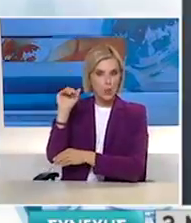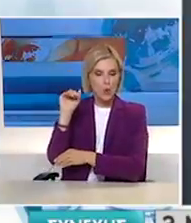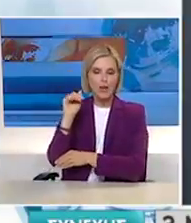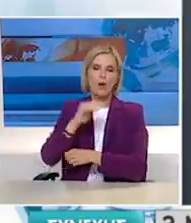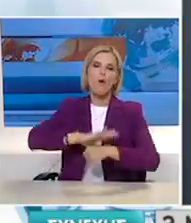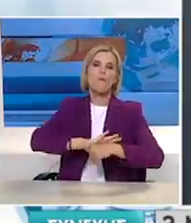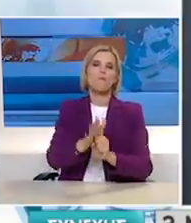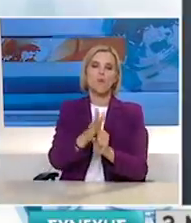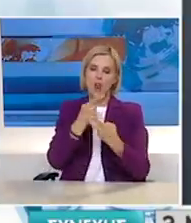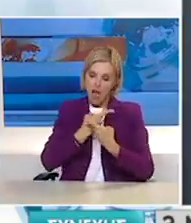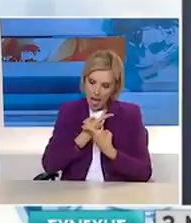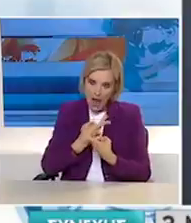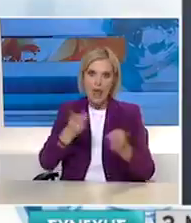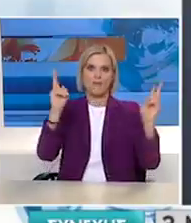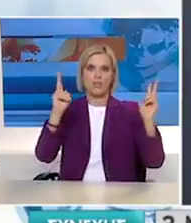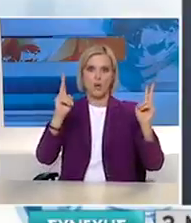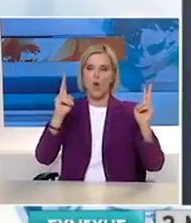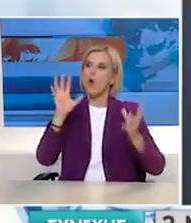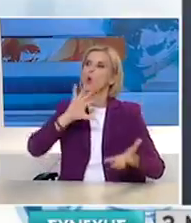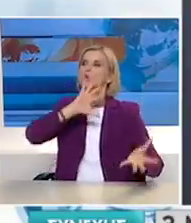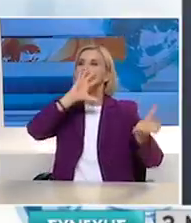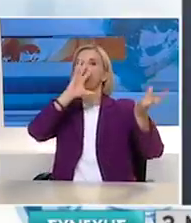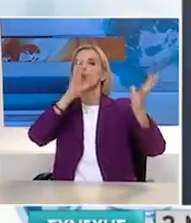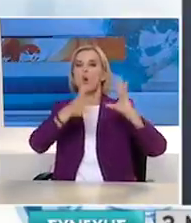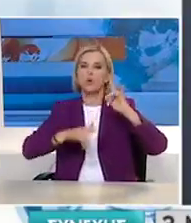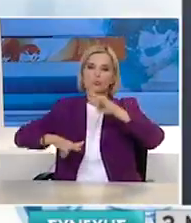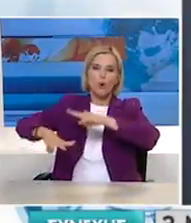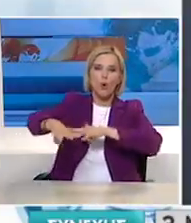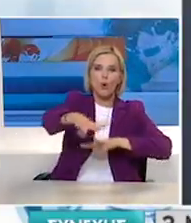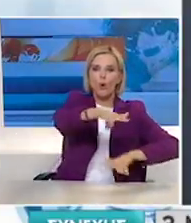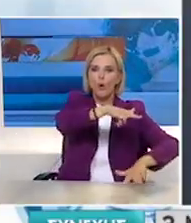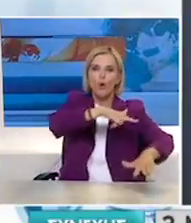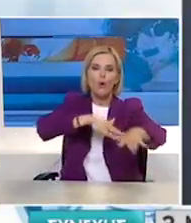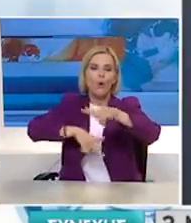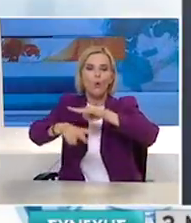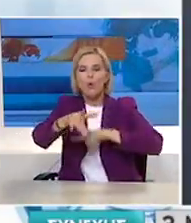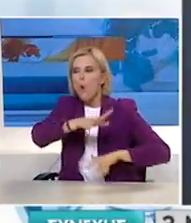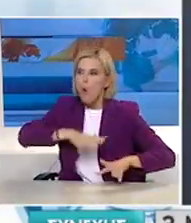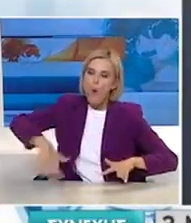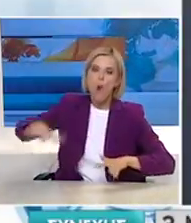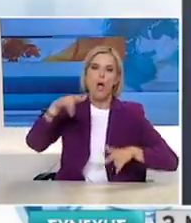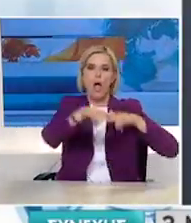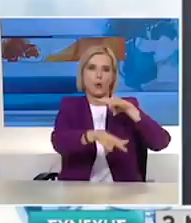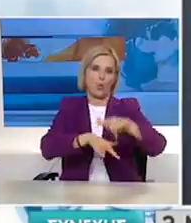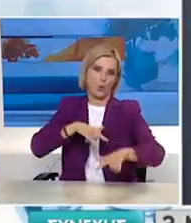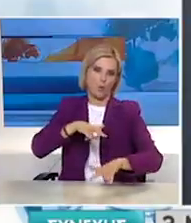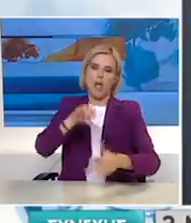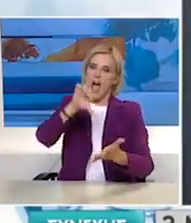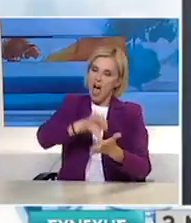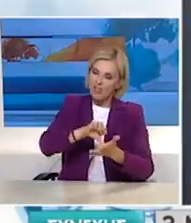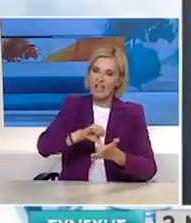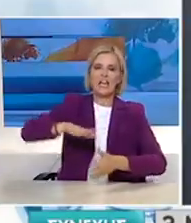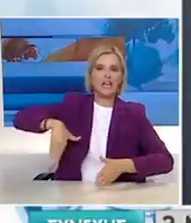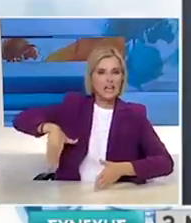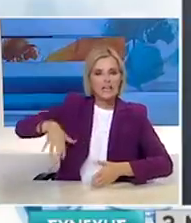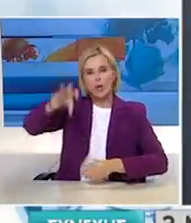πλήρης απελευθέρωση για τις αφήξεις από το εξωτερικό, όχι μόνο στην Αθήνα, όπως θα γίνεται μέχρι τότε, αλλά και στα υπόλοιπα αεροδρόμια της χώρας. Βεβαίως, όπως